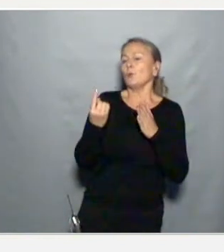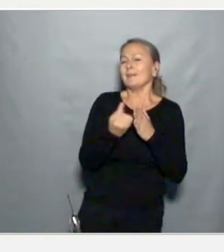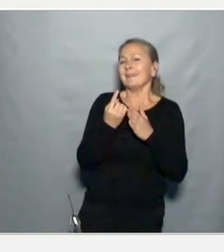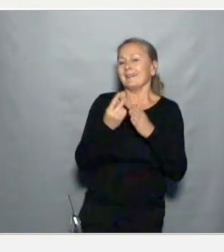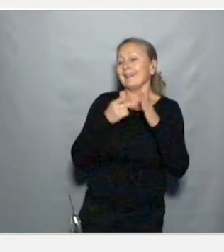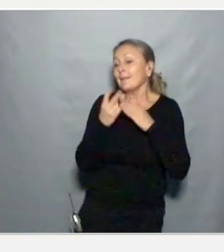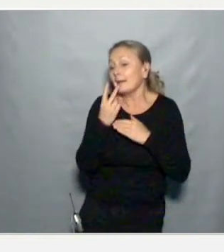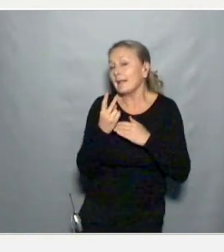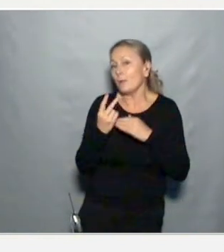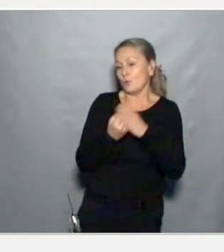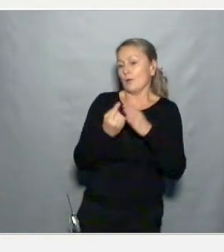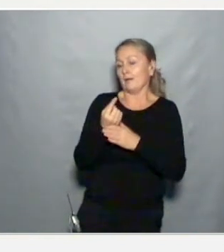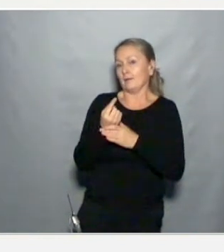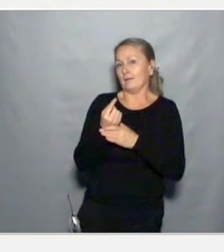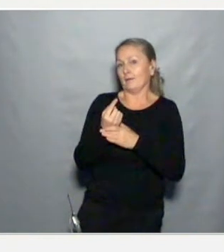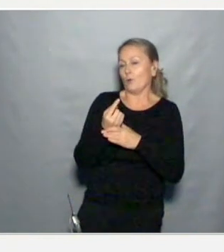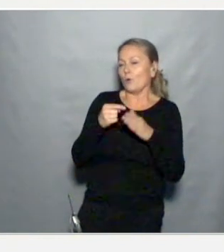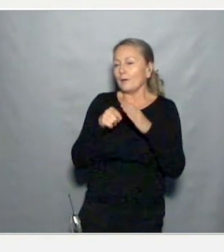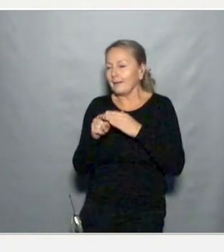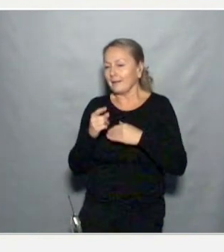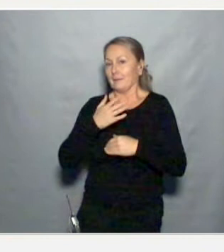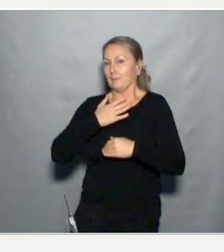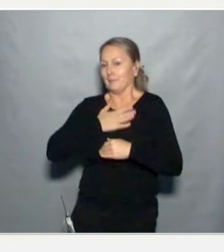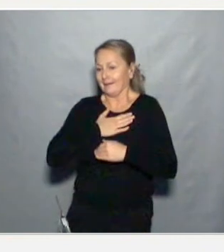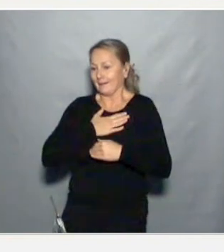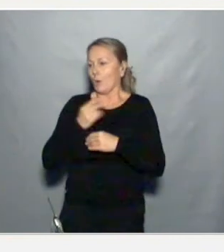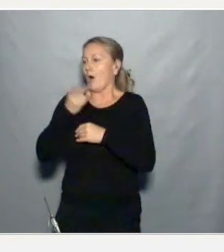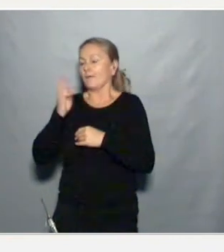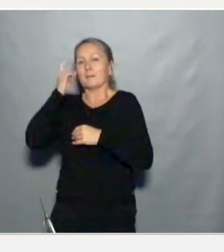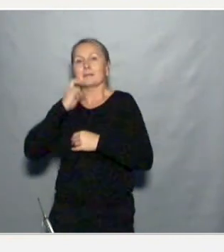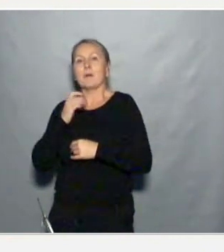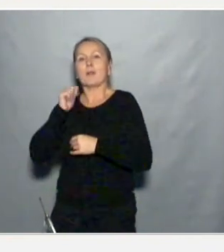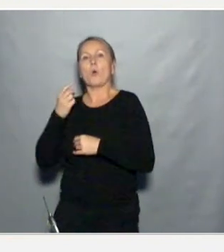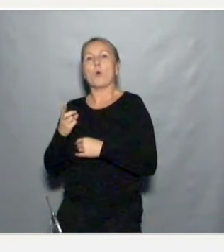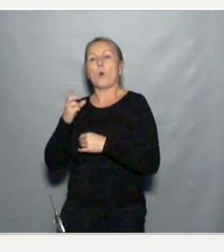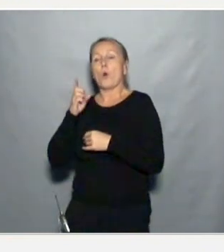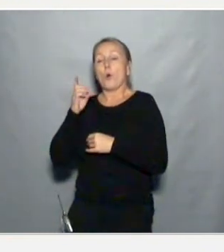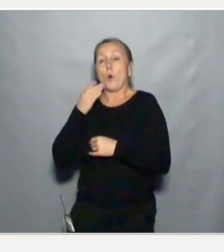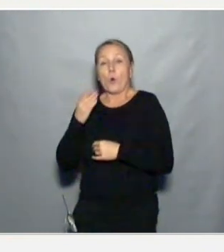och möjlighet att gå några minuter i minna och många andra människor med ADHDs vardag.